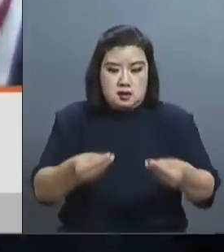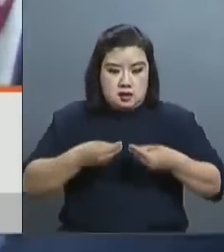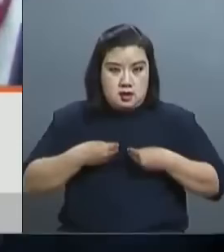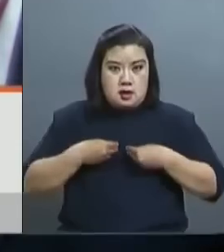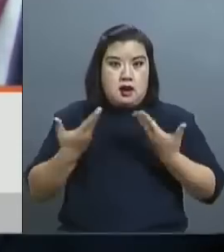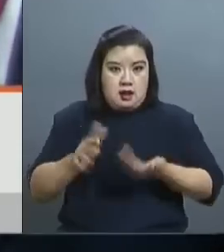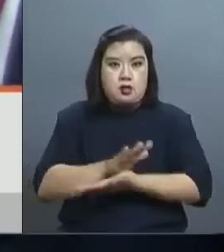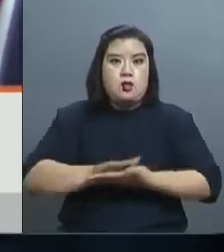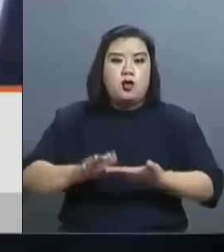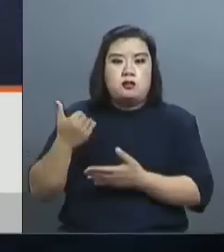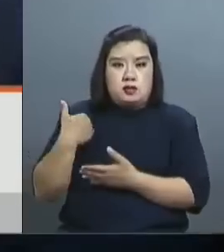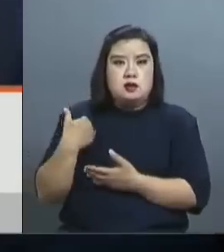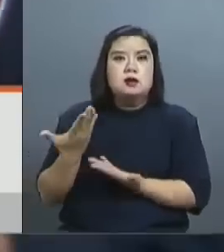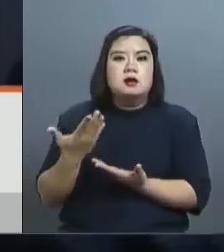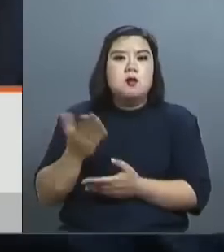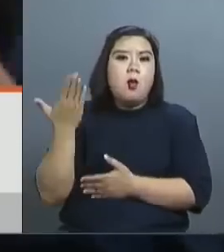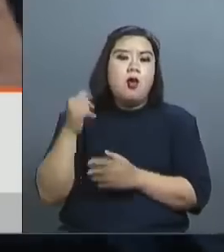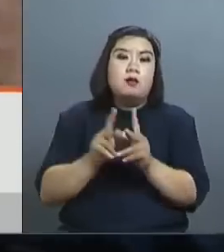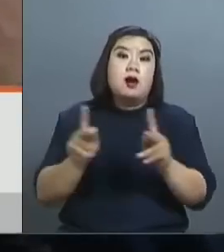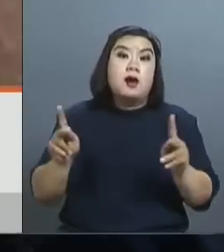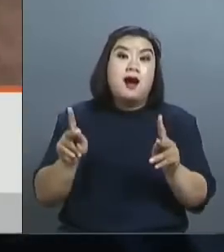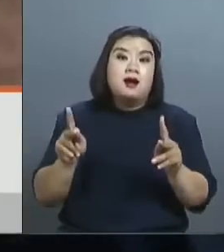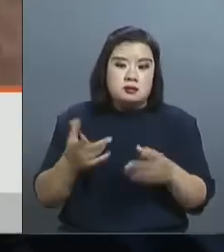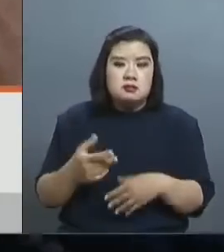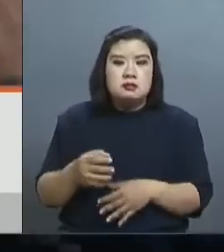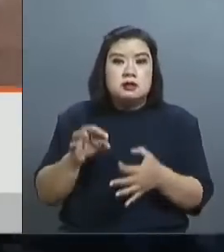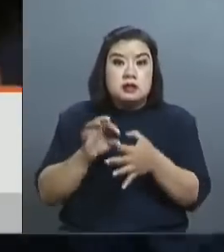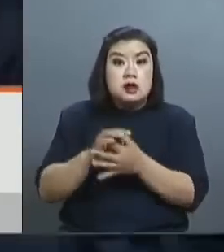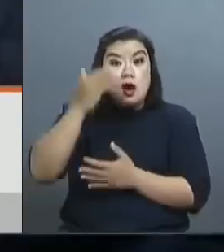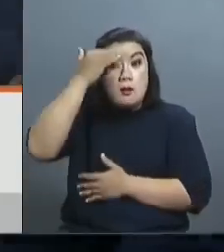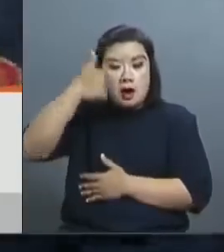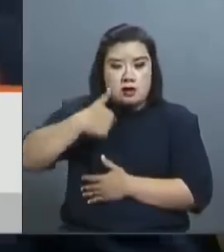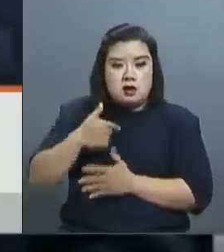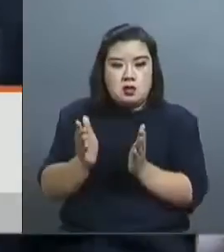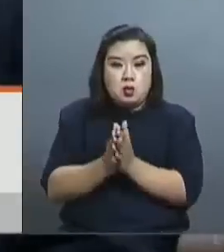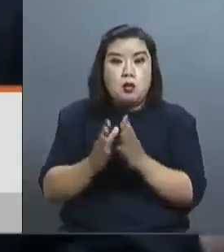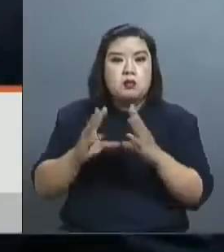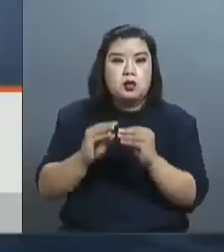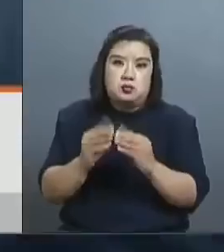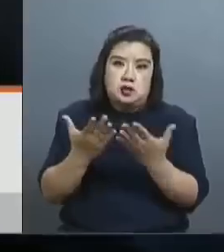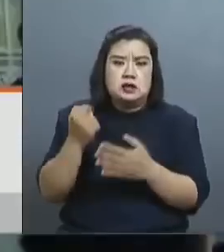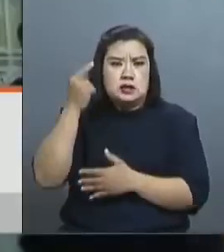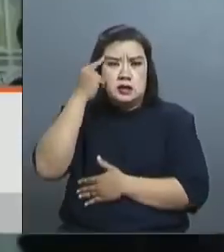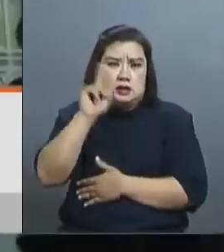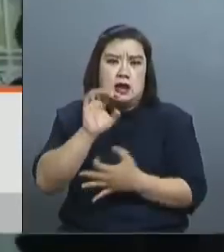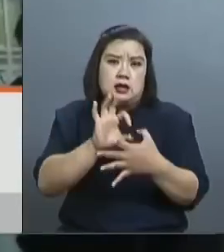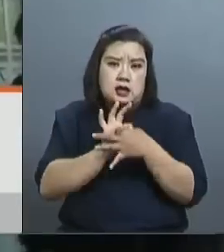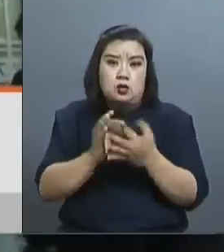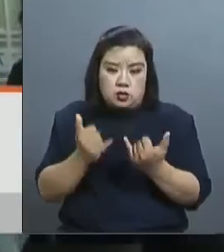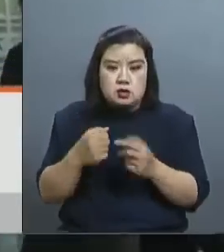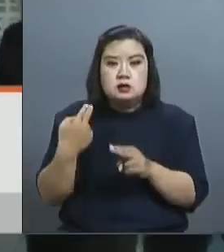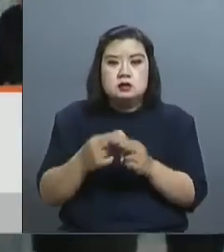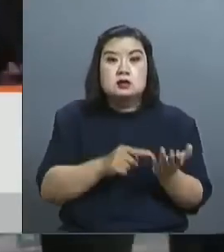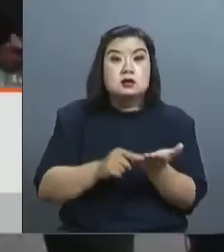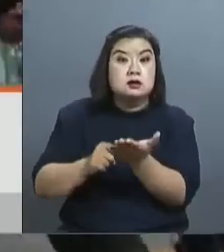รุ่งเรืองพิทยศิริอดีตกรรมการบริหารพรรคกรณีไม่ได้ร่วมประชุมและไม่มีส่วนรู้เห็นต่อกรณีการเสนอชื่อ